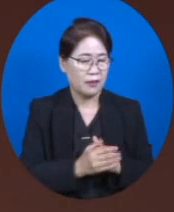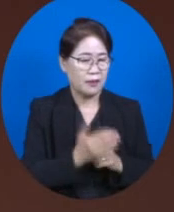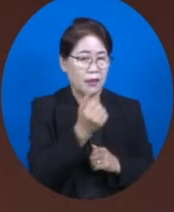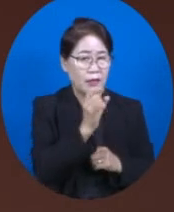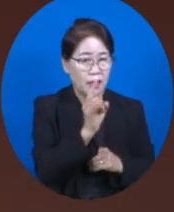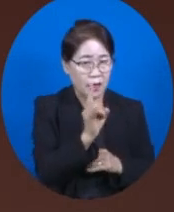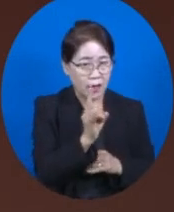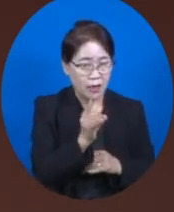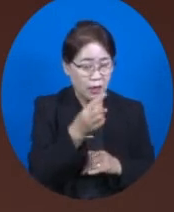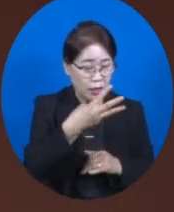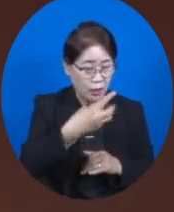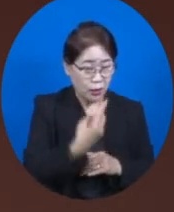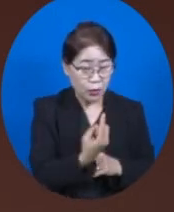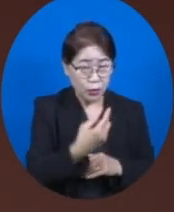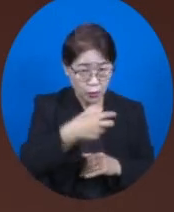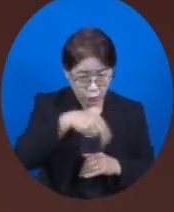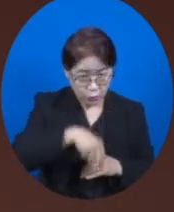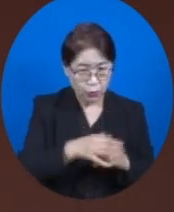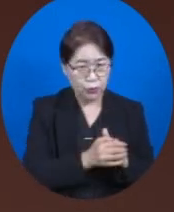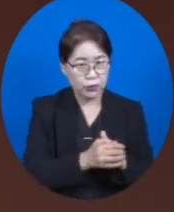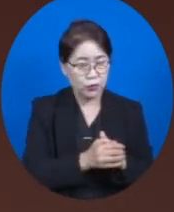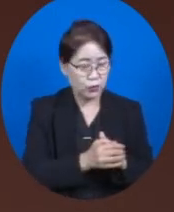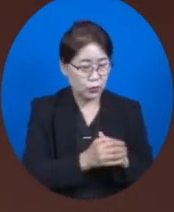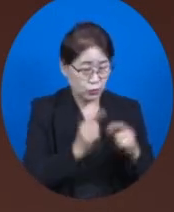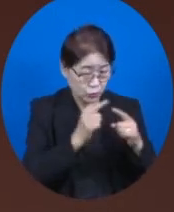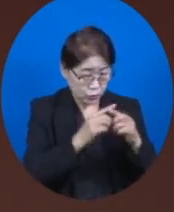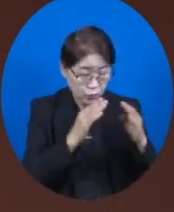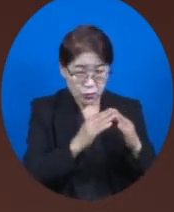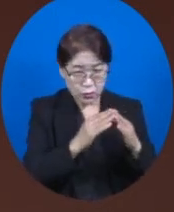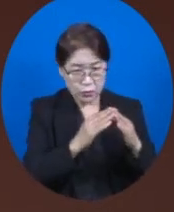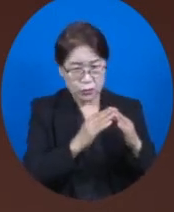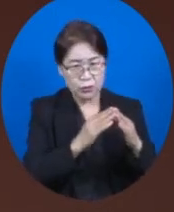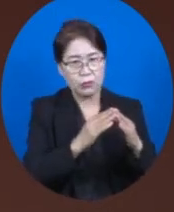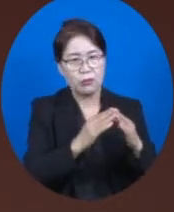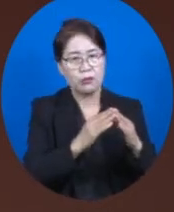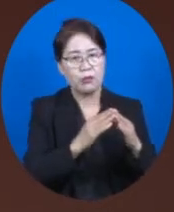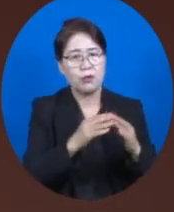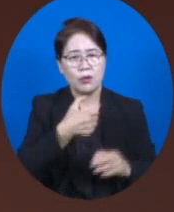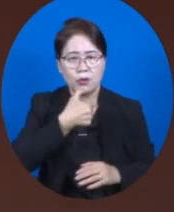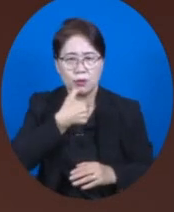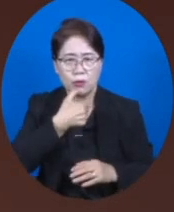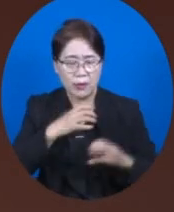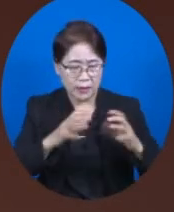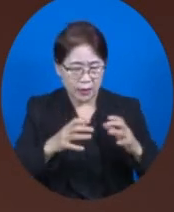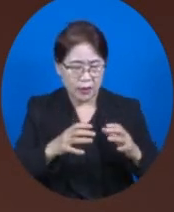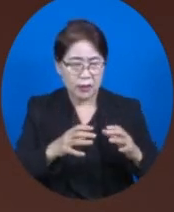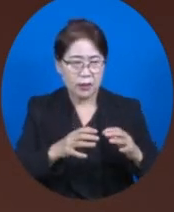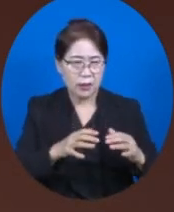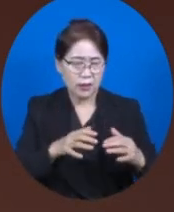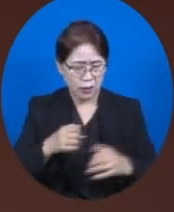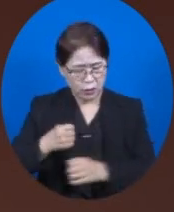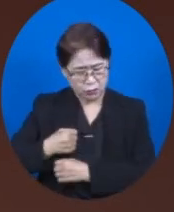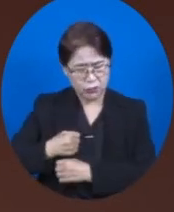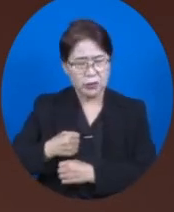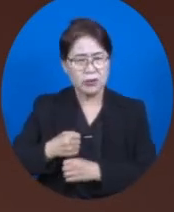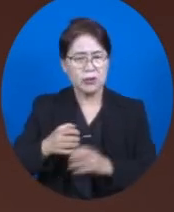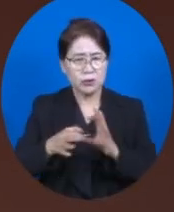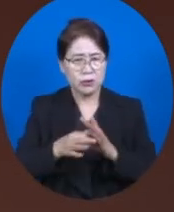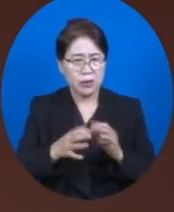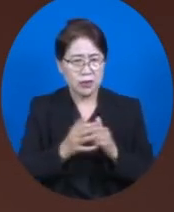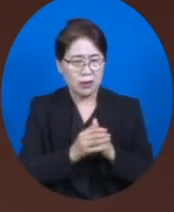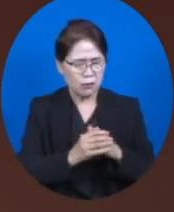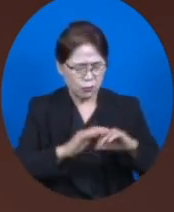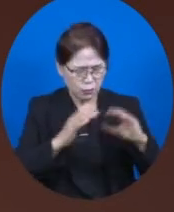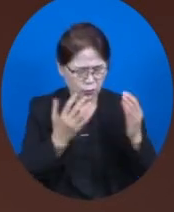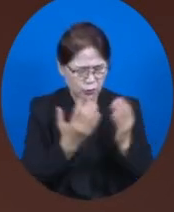대왕에 의해서 지어졌던 그 해로 성전도 로마 제국의 군인들에 의해서 도리의